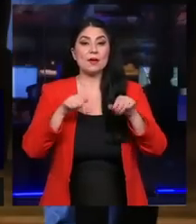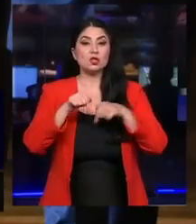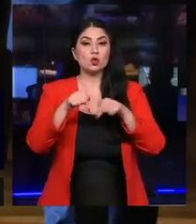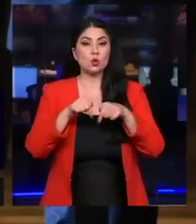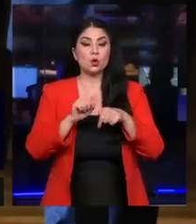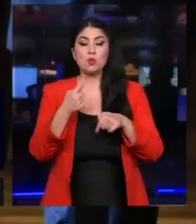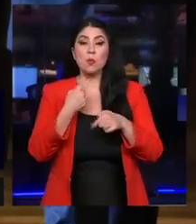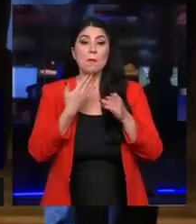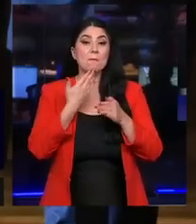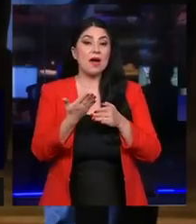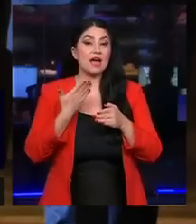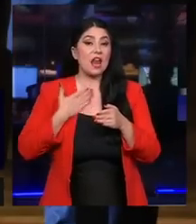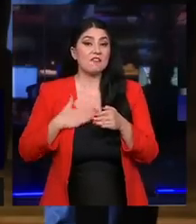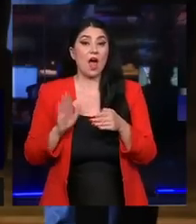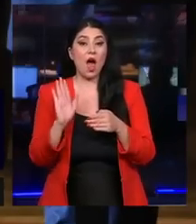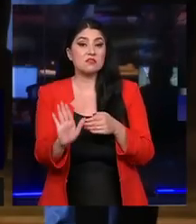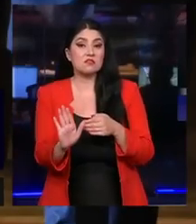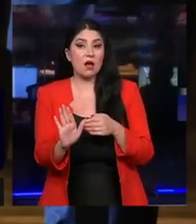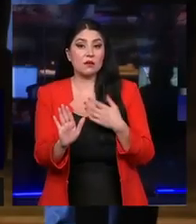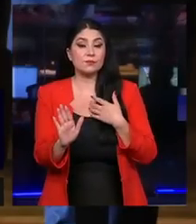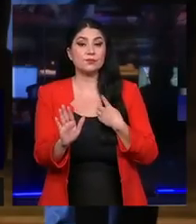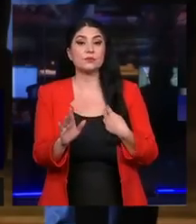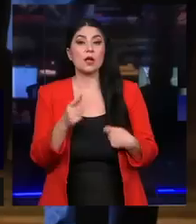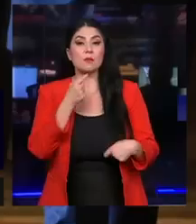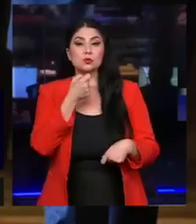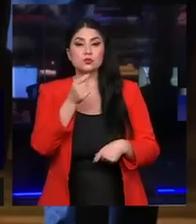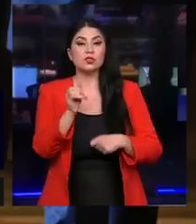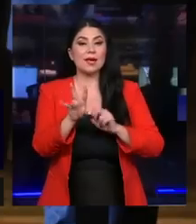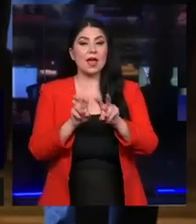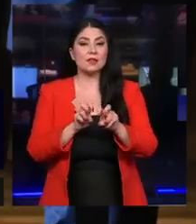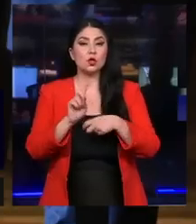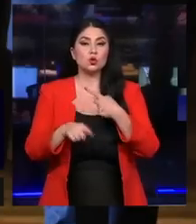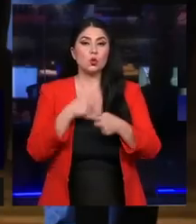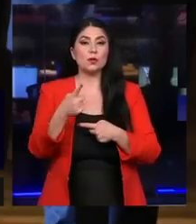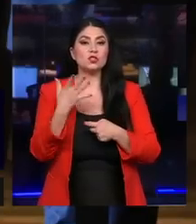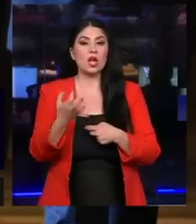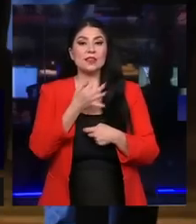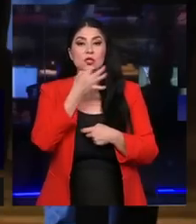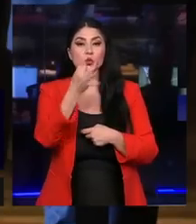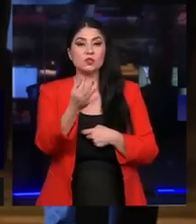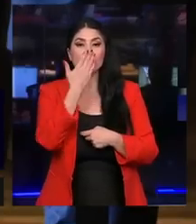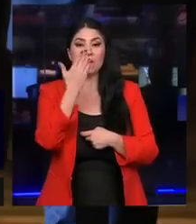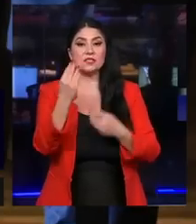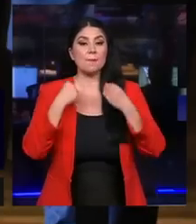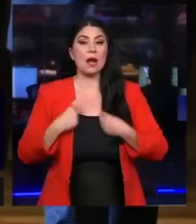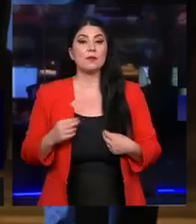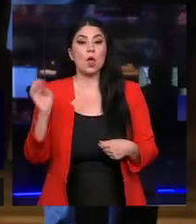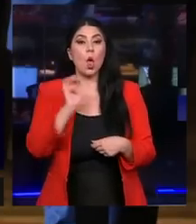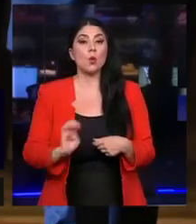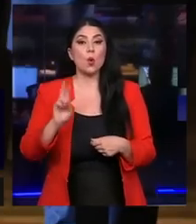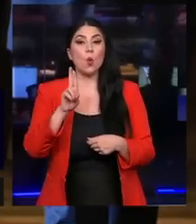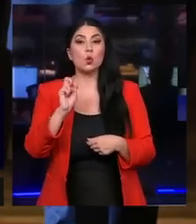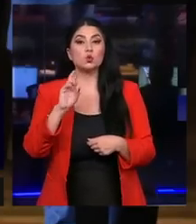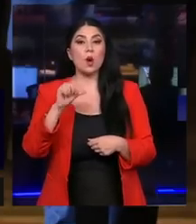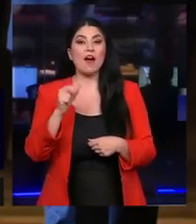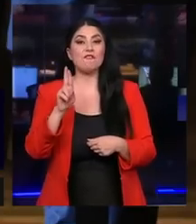arată semne că s-ar întâmpla acest lucru. Spuneam și mai devreme, după discursul pe care l-a susținut în Parlamentul European